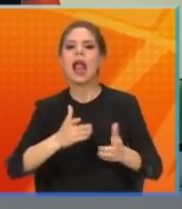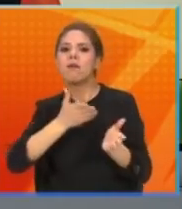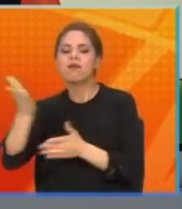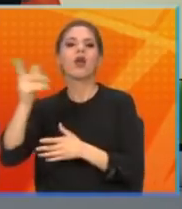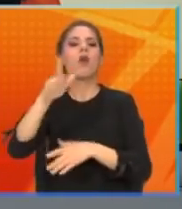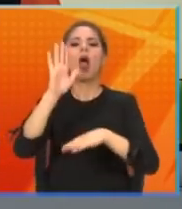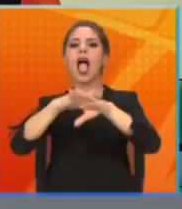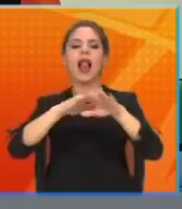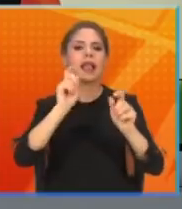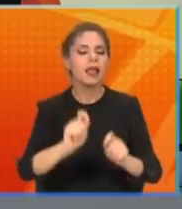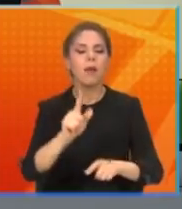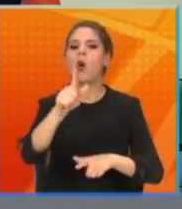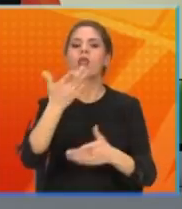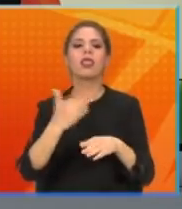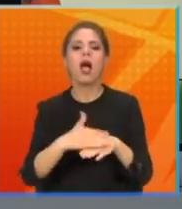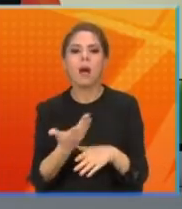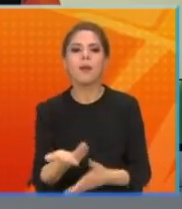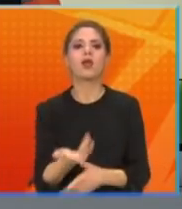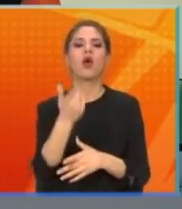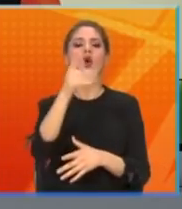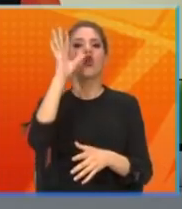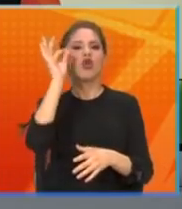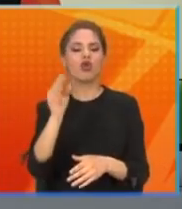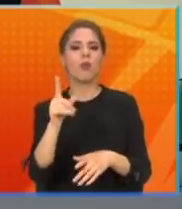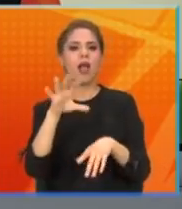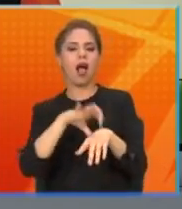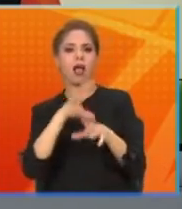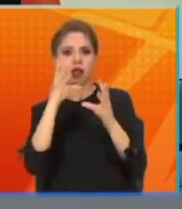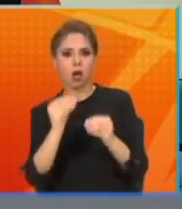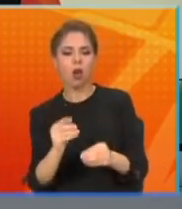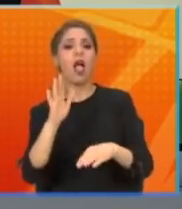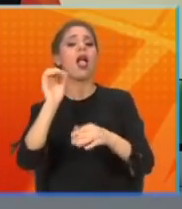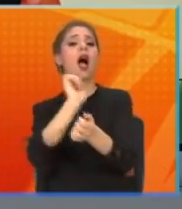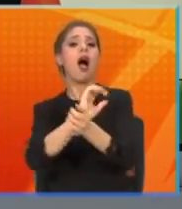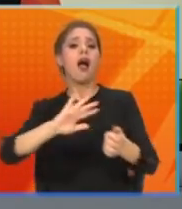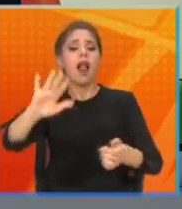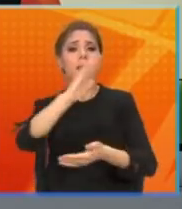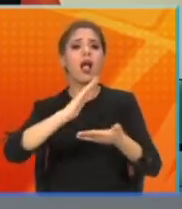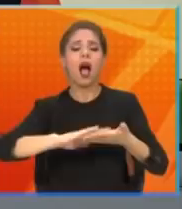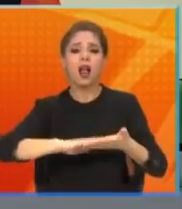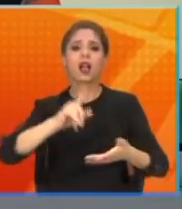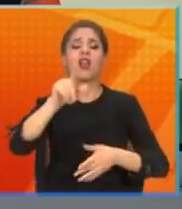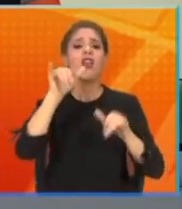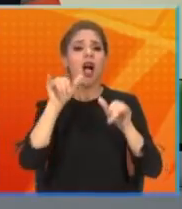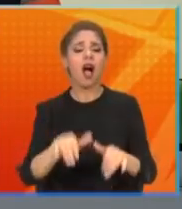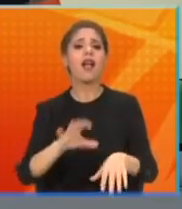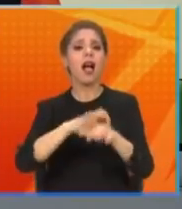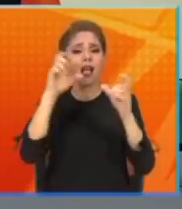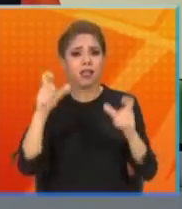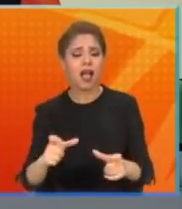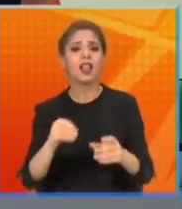edenlere nasıl bir muamele var? Şüpheli vakayla aile üyeleri ya da arkadaşları aynı hastanede tedaviye mi